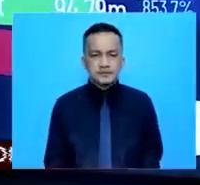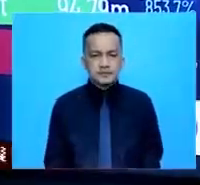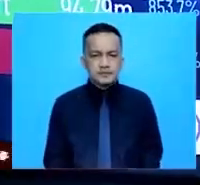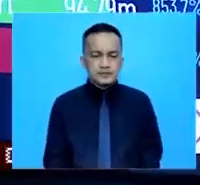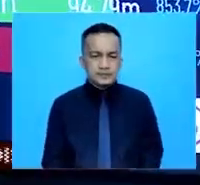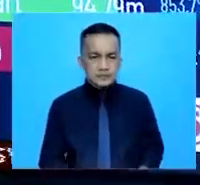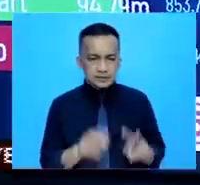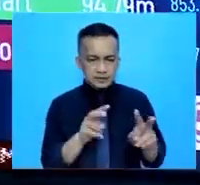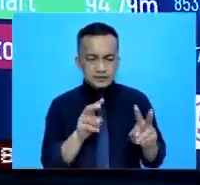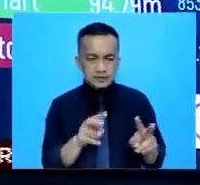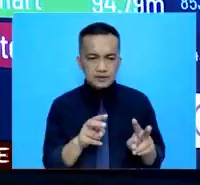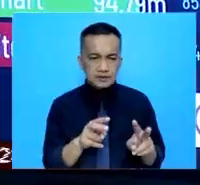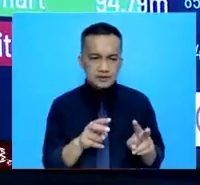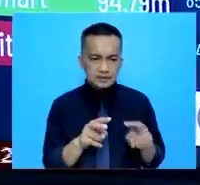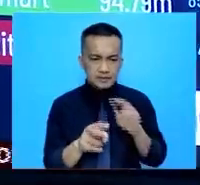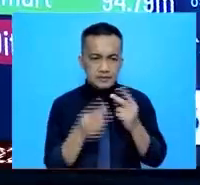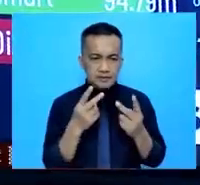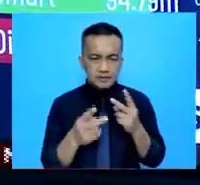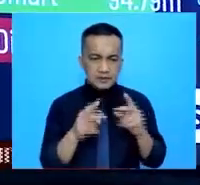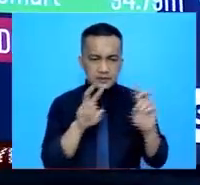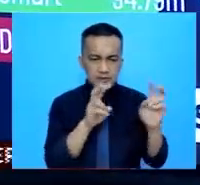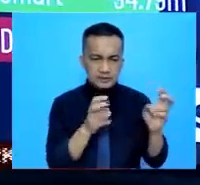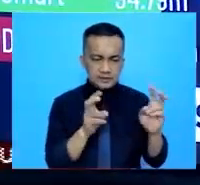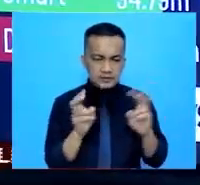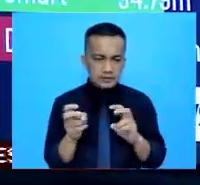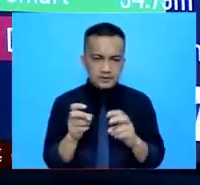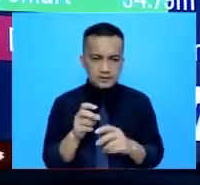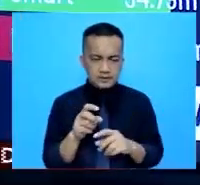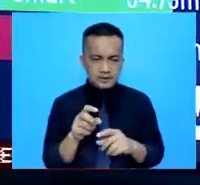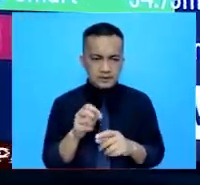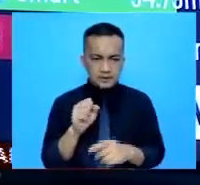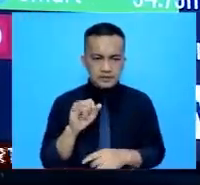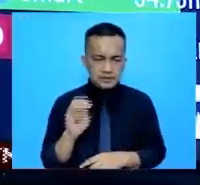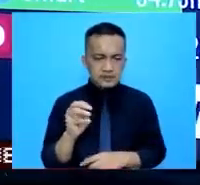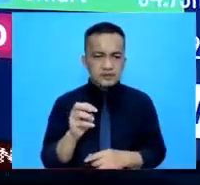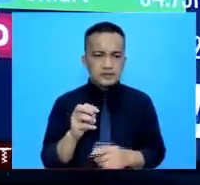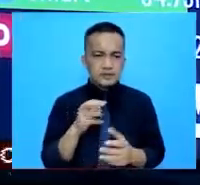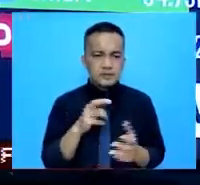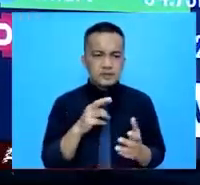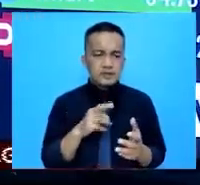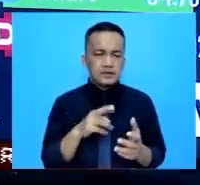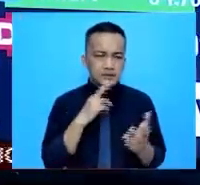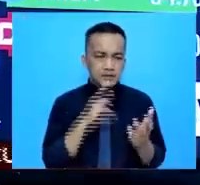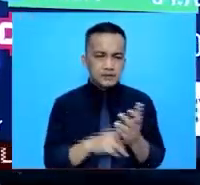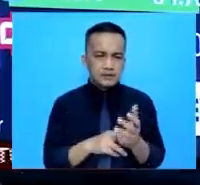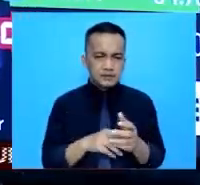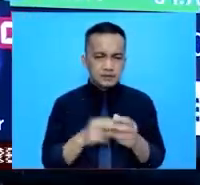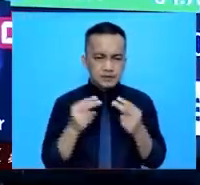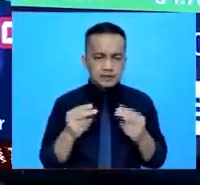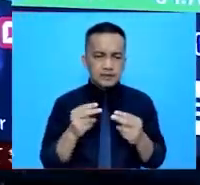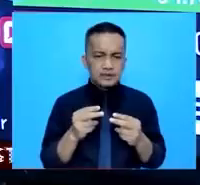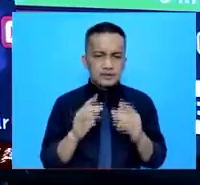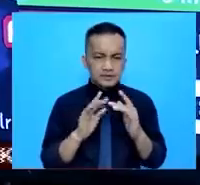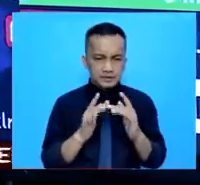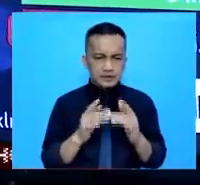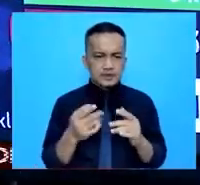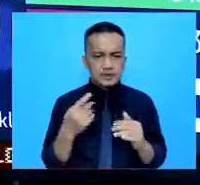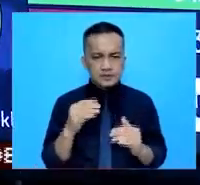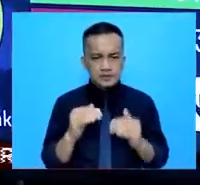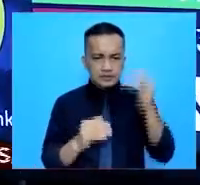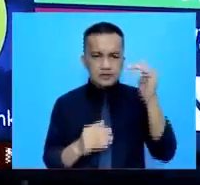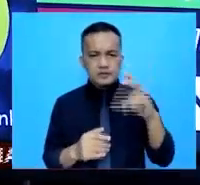naman po na topic na SIM card registration sa mga balita online. Ito po yan. May mahigit